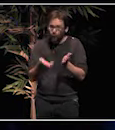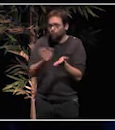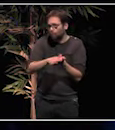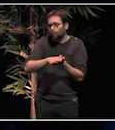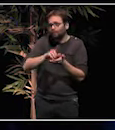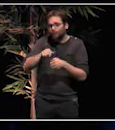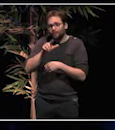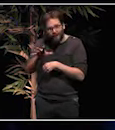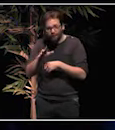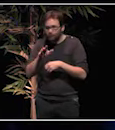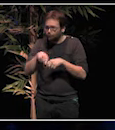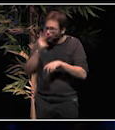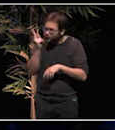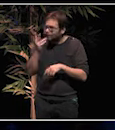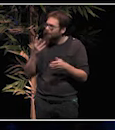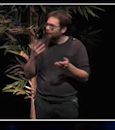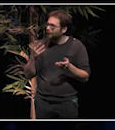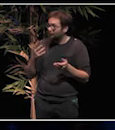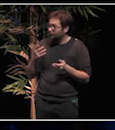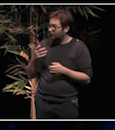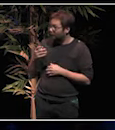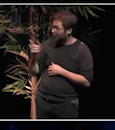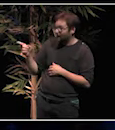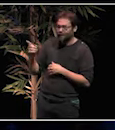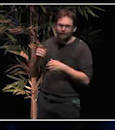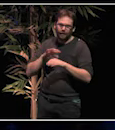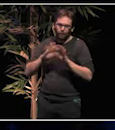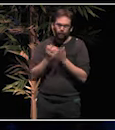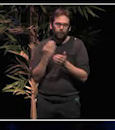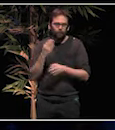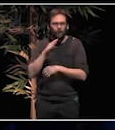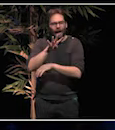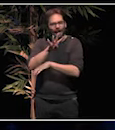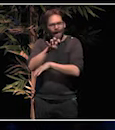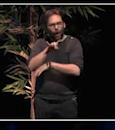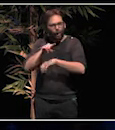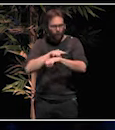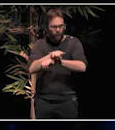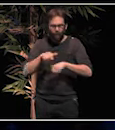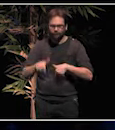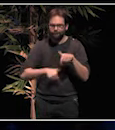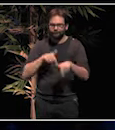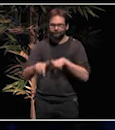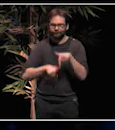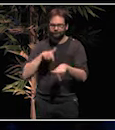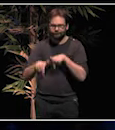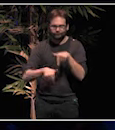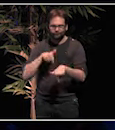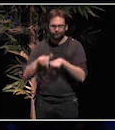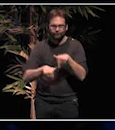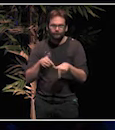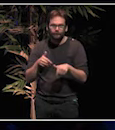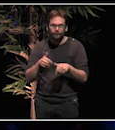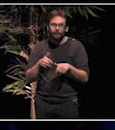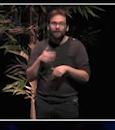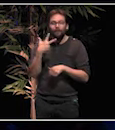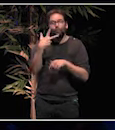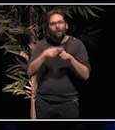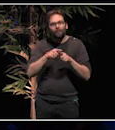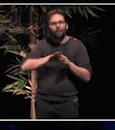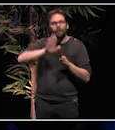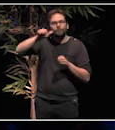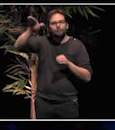donc pour grimper 24 000 mètres, il lui faudrait donc 40 heures de suite de marcher à ces vitesses. Bon, c'est quand même trois fois l'Everest,